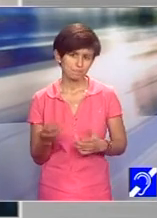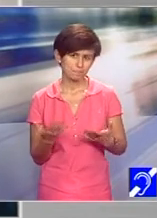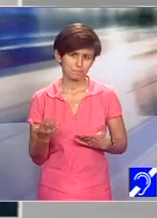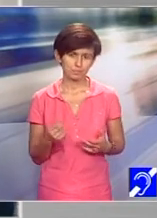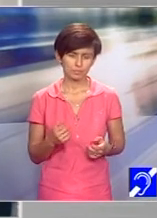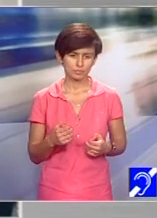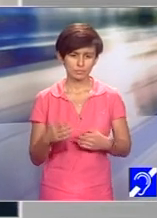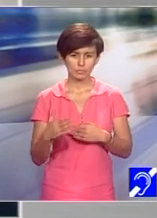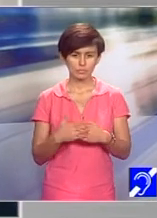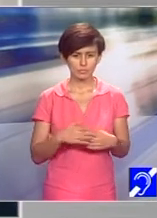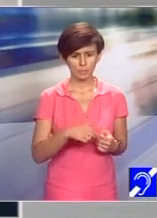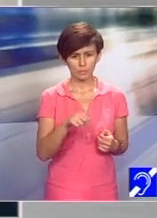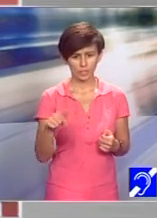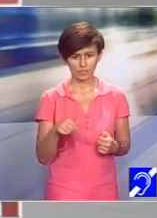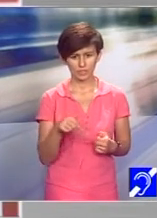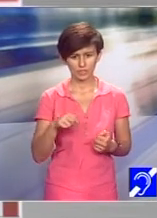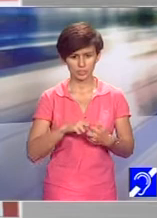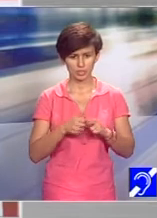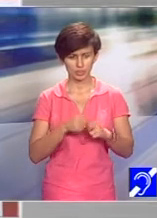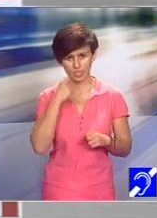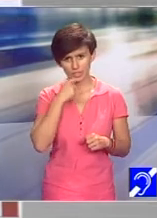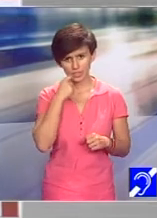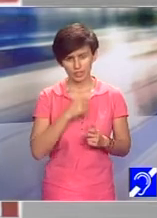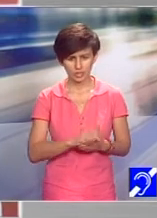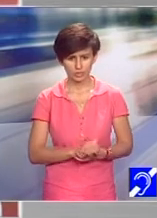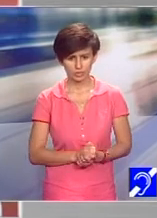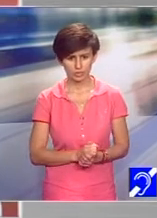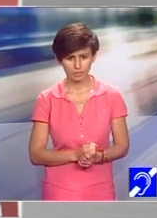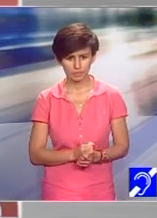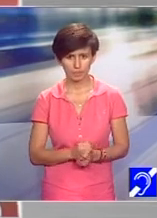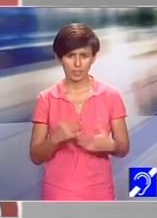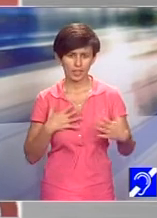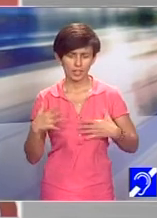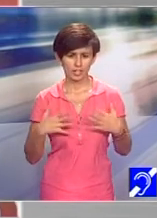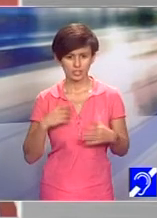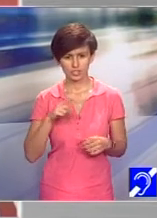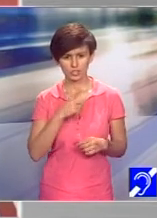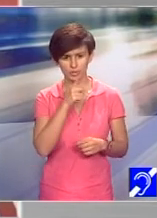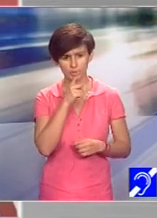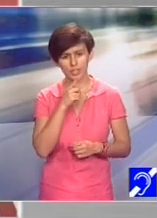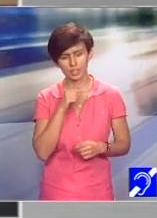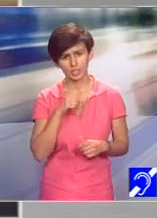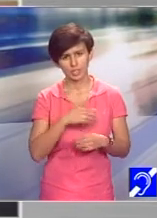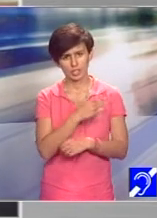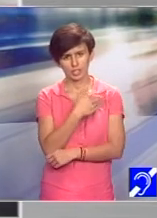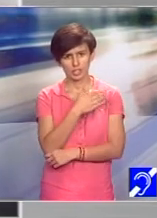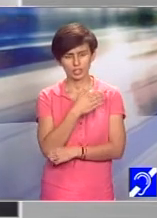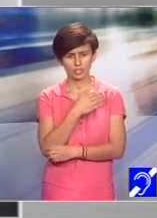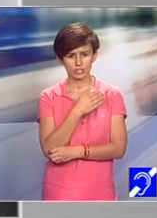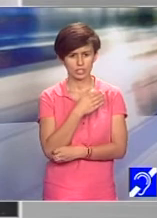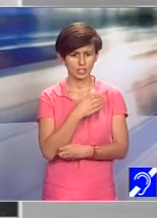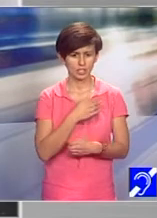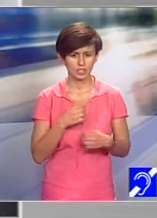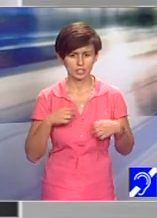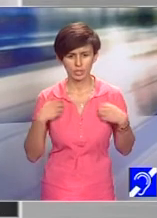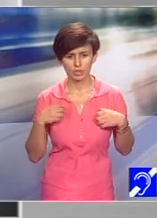se vor alătura nouă în acest proiect la Cluj. Artiștii Operei Naționale din Cluj au primit cu bucurie rolurile. Dacă până acum erau obișnuiți să apară în